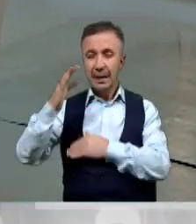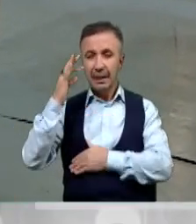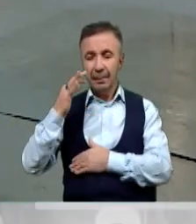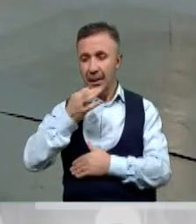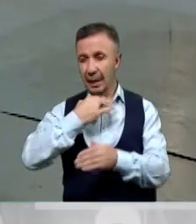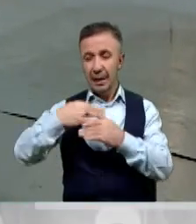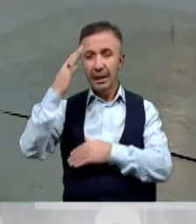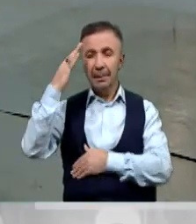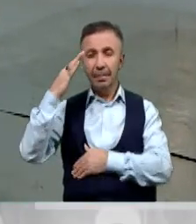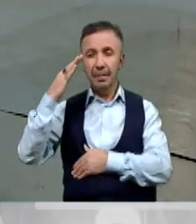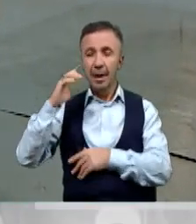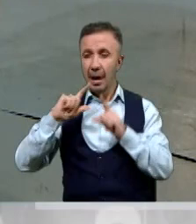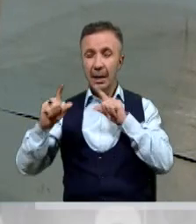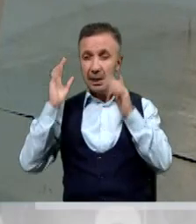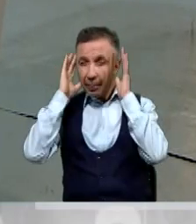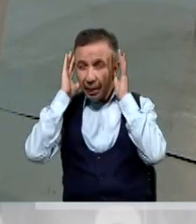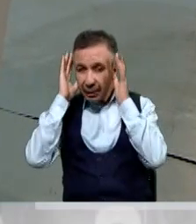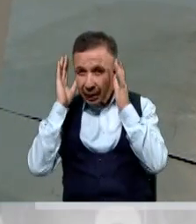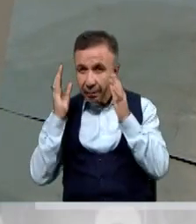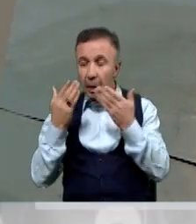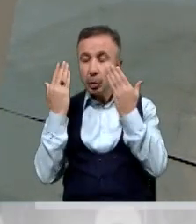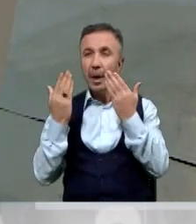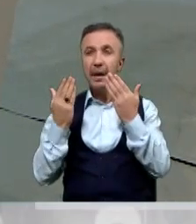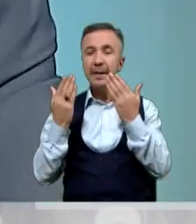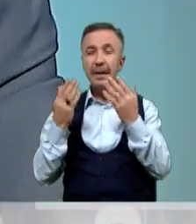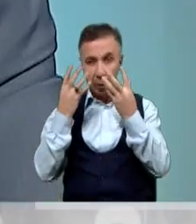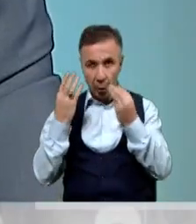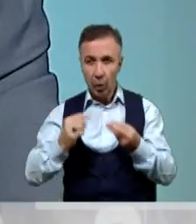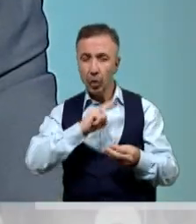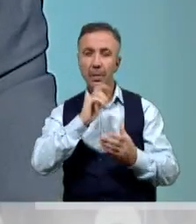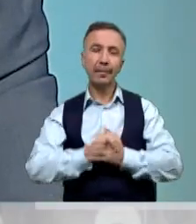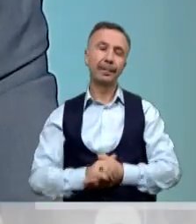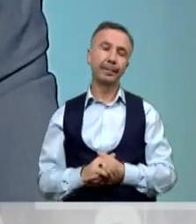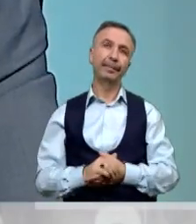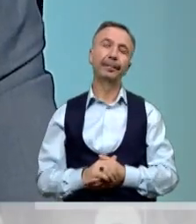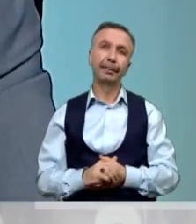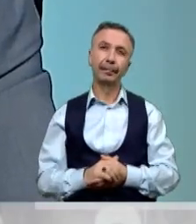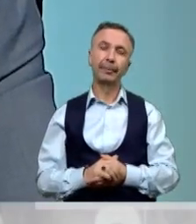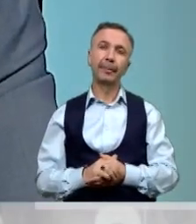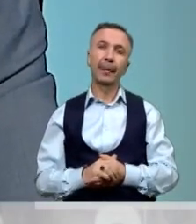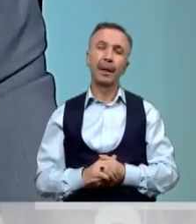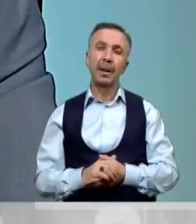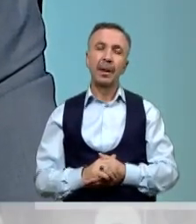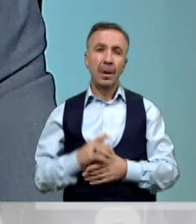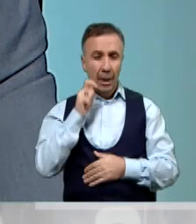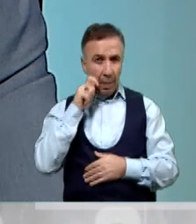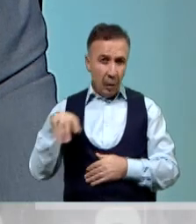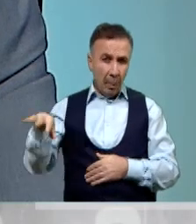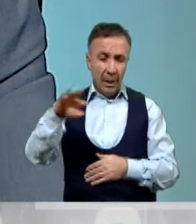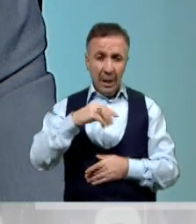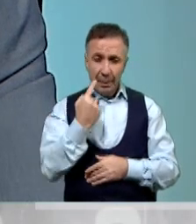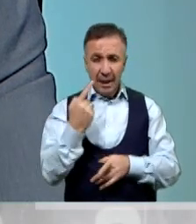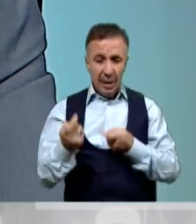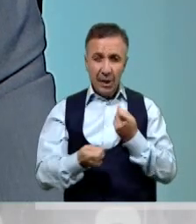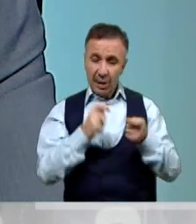Adana'da dua edebilir miyiz Böyle bir uygulama var mı ya Furkan Hocam şimdi şöyle söyleyelim yani Müslümanlar bir iş yapacakları